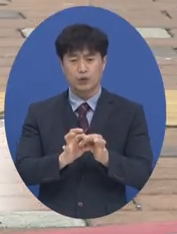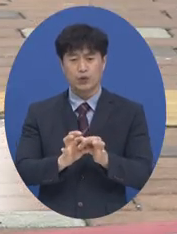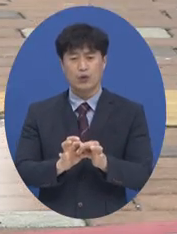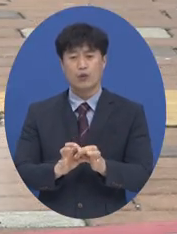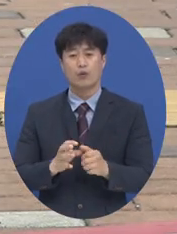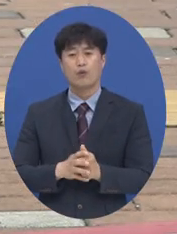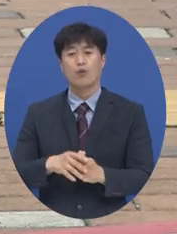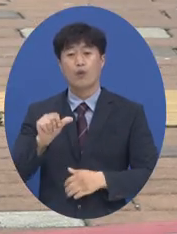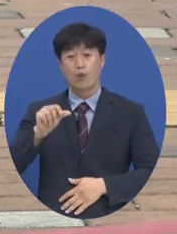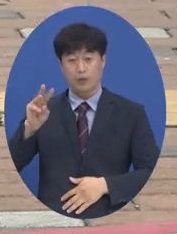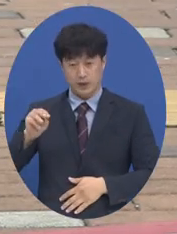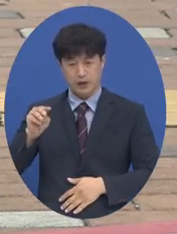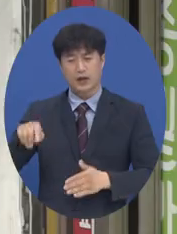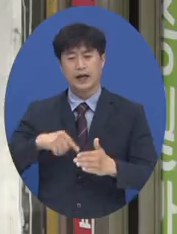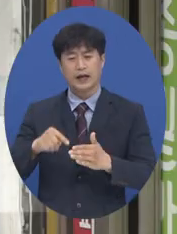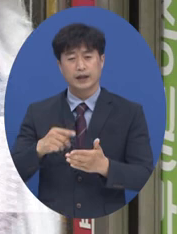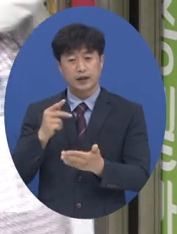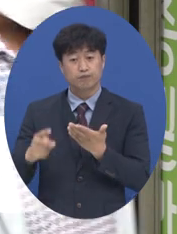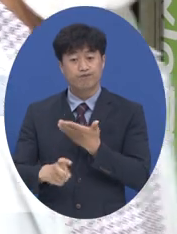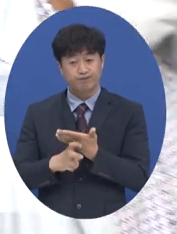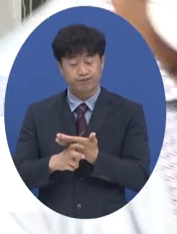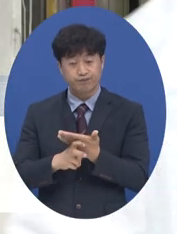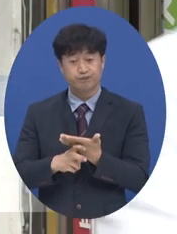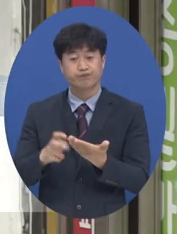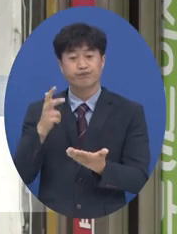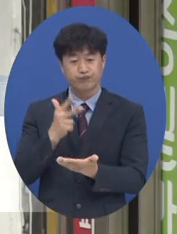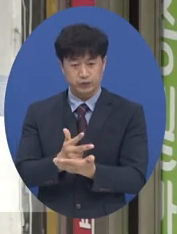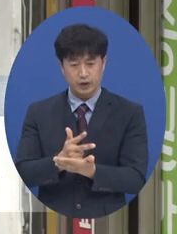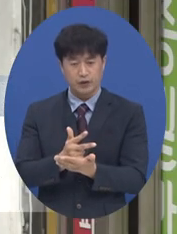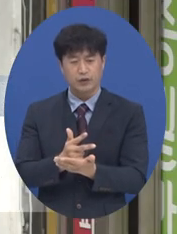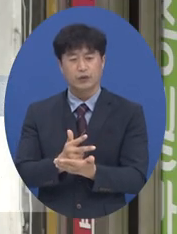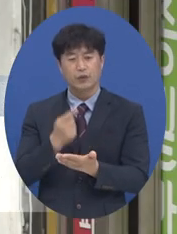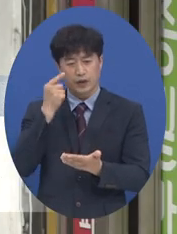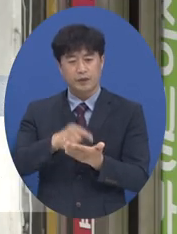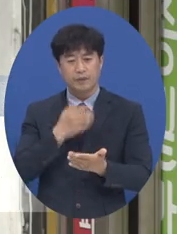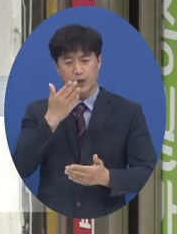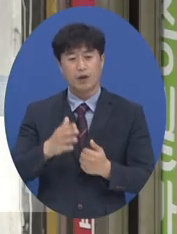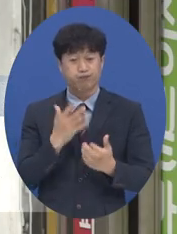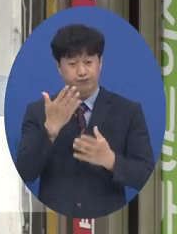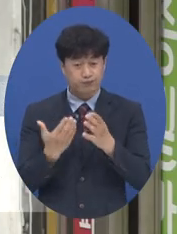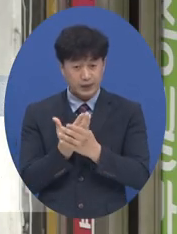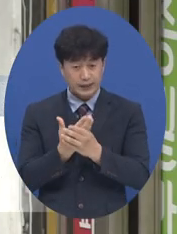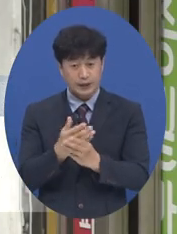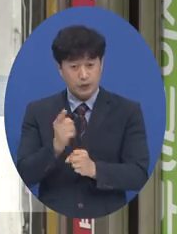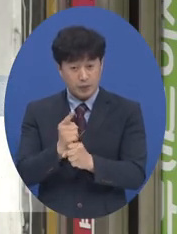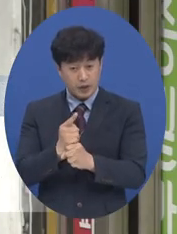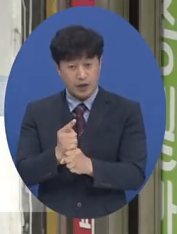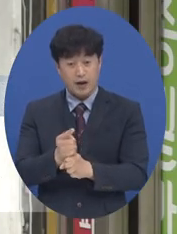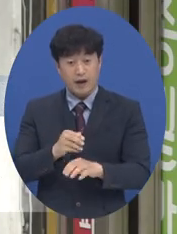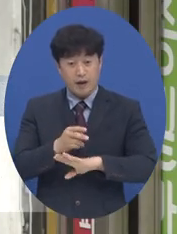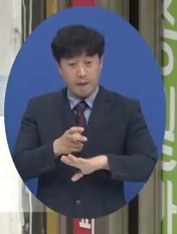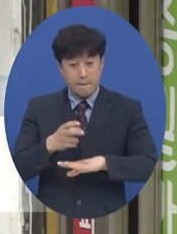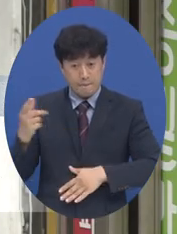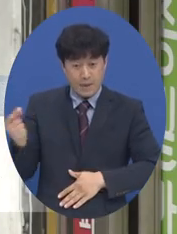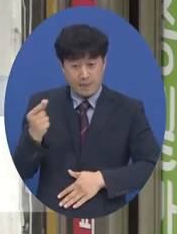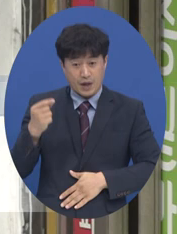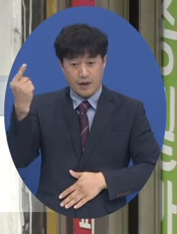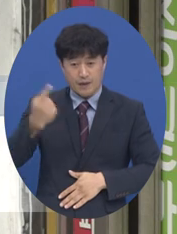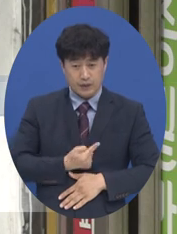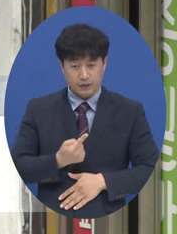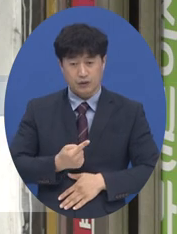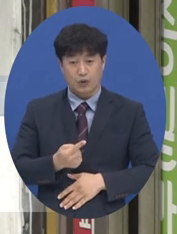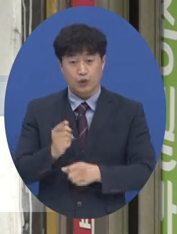주정차도 예방할 수 있습니다. 불이 났을 때 소방서가 빨리 출동해서 여기 소화전을